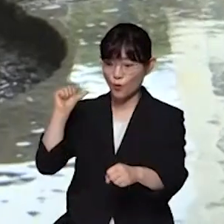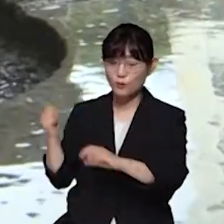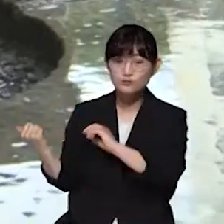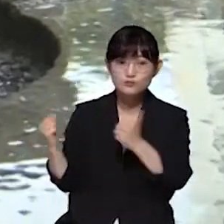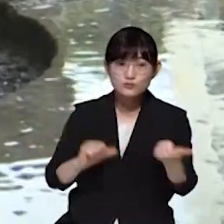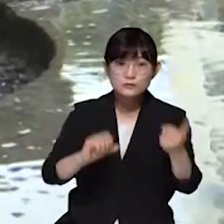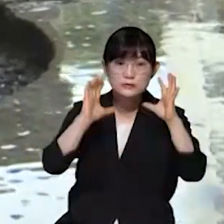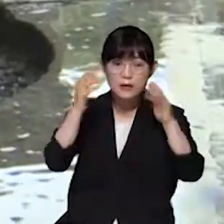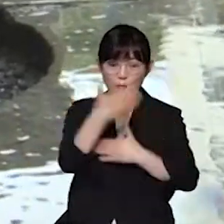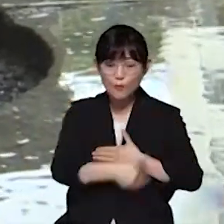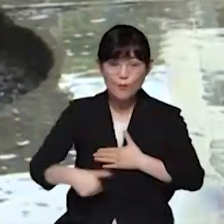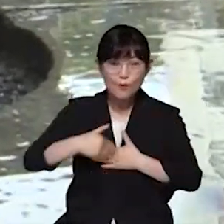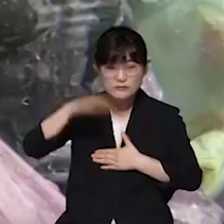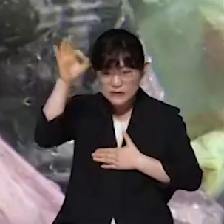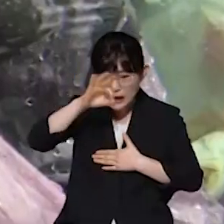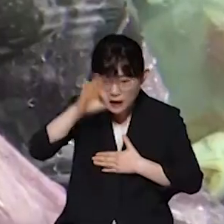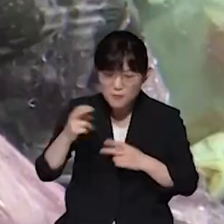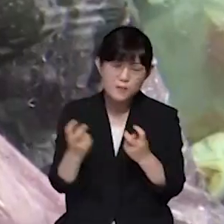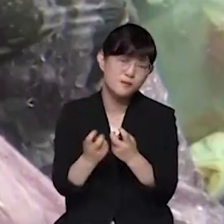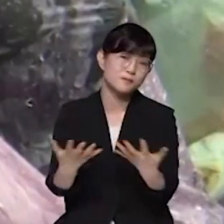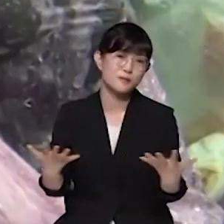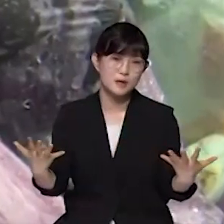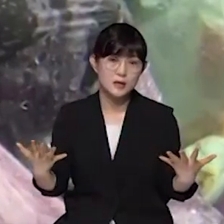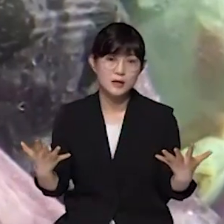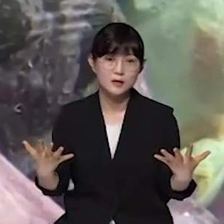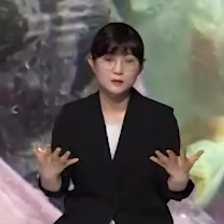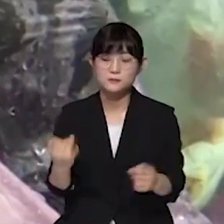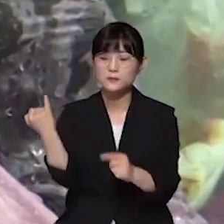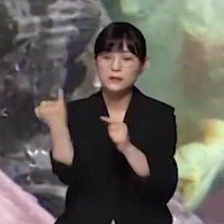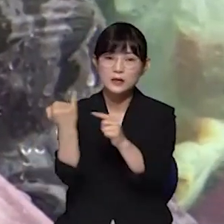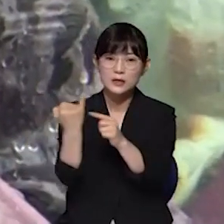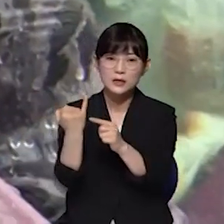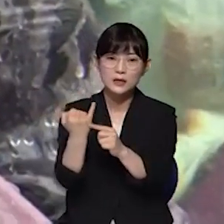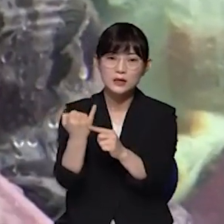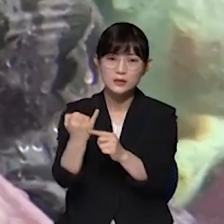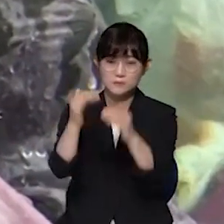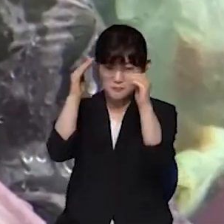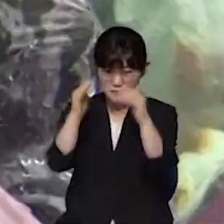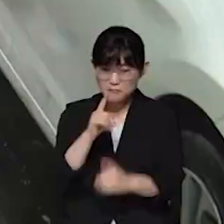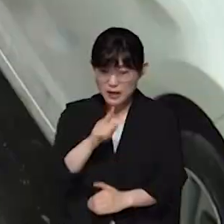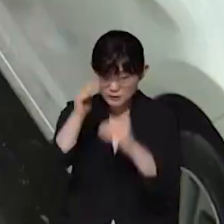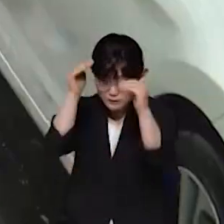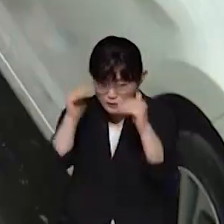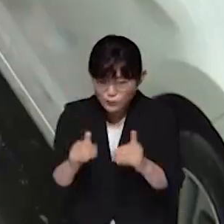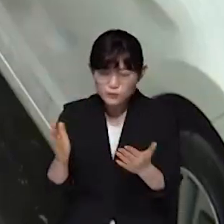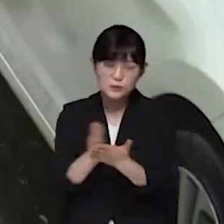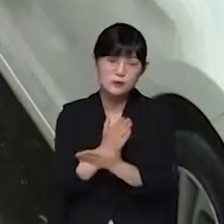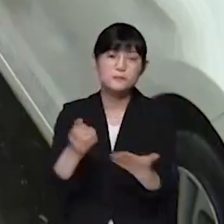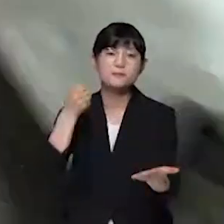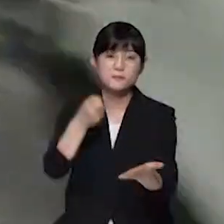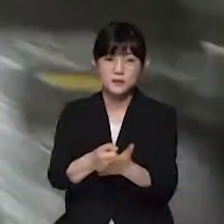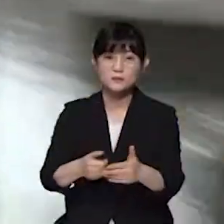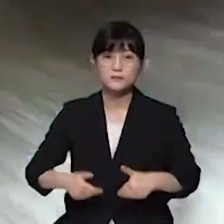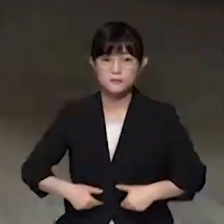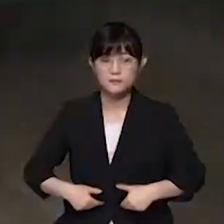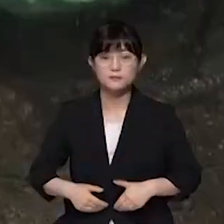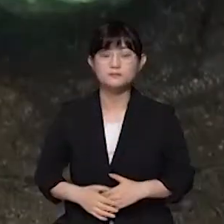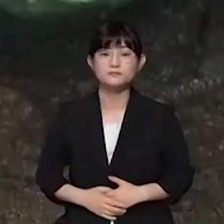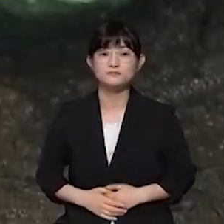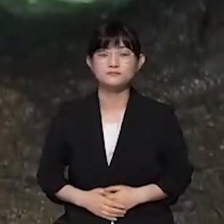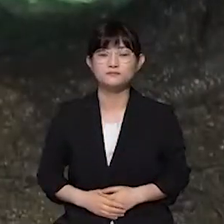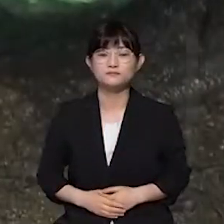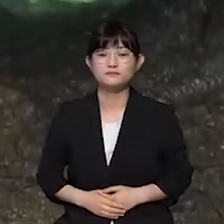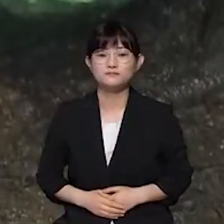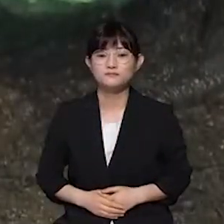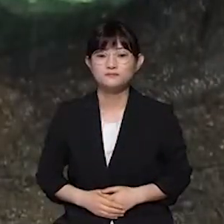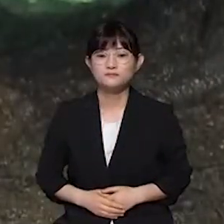숨진 아이의 시신을 찾을 방법이 없어 사실상 A씨 진술에만 의지해야 할 것으로 보입니다. KBC